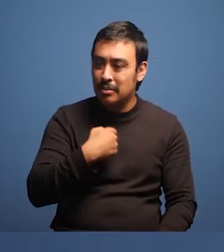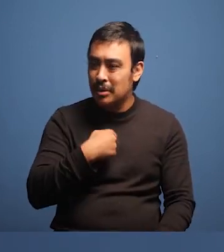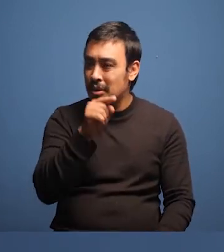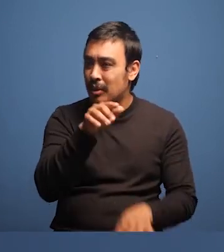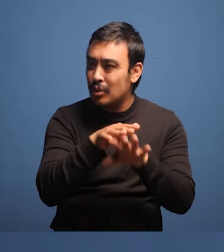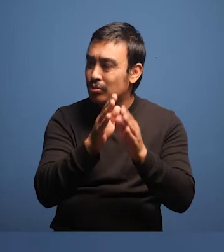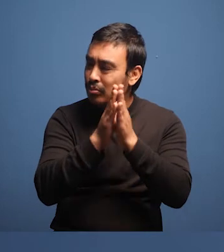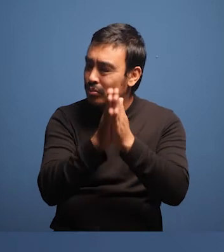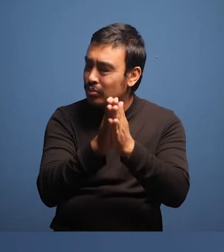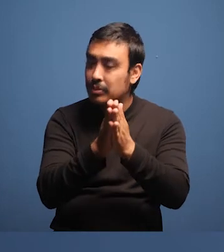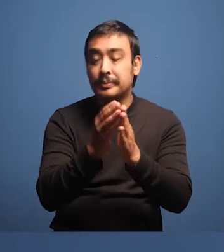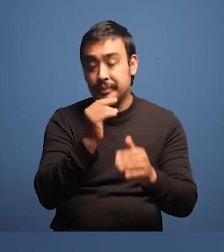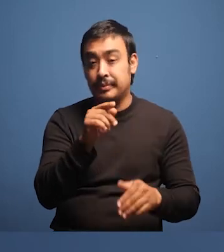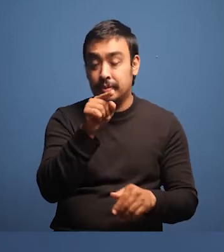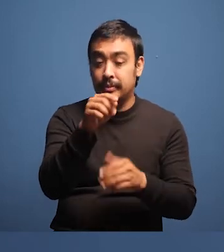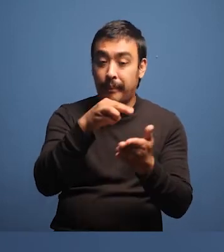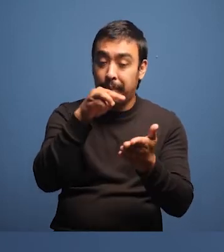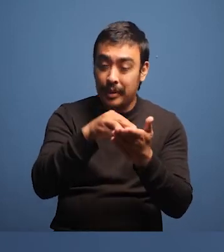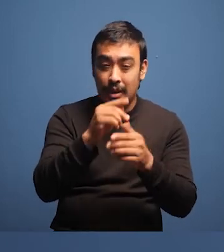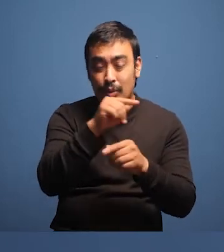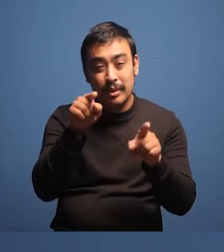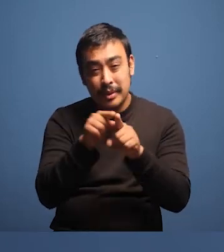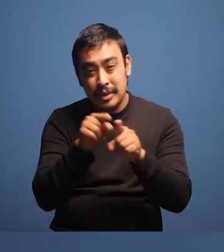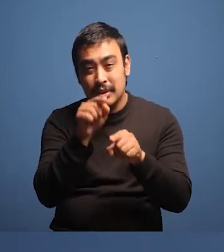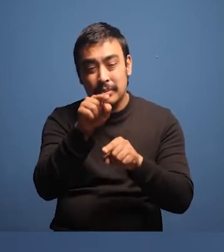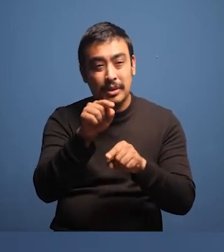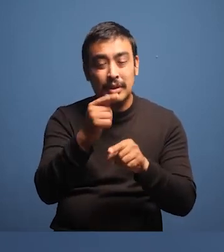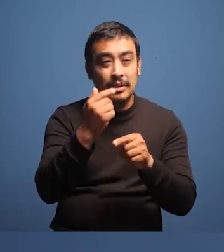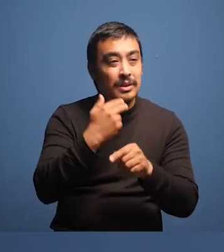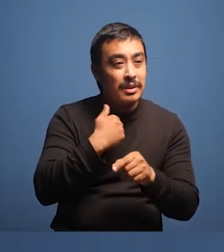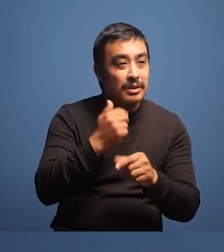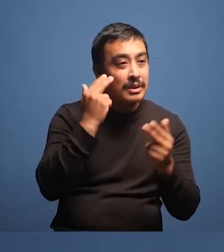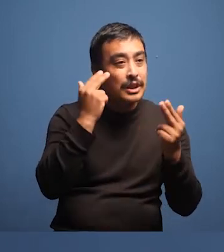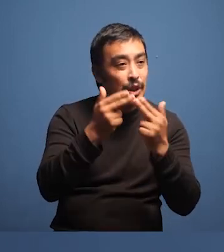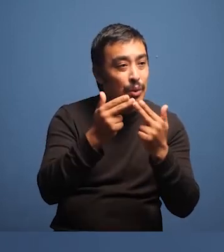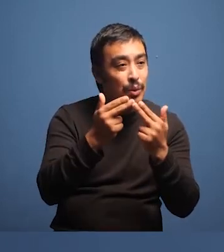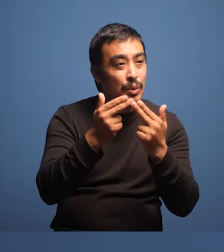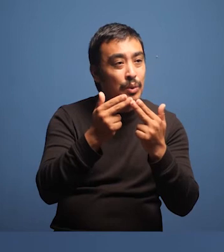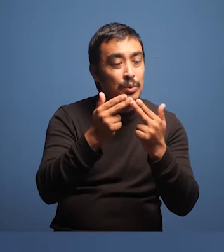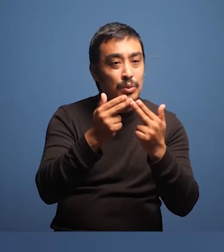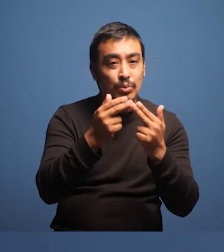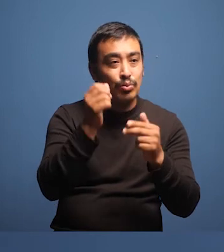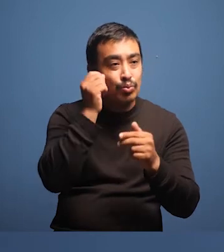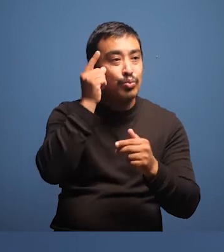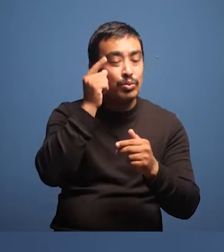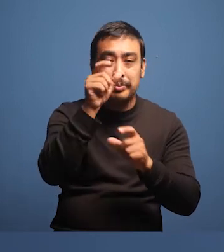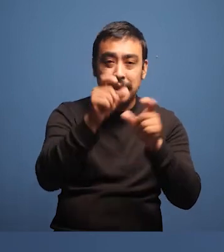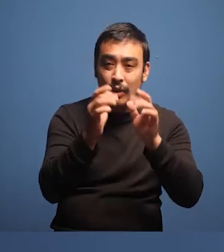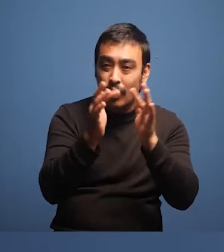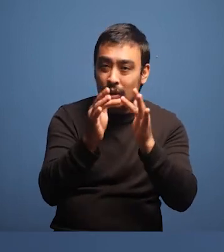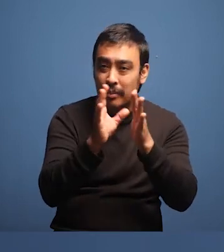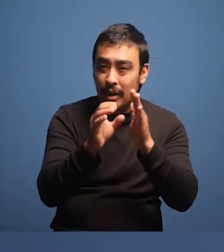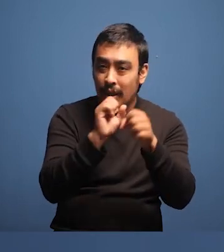के अनुरोध गर्न चाहेँ भने तपाईँहरूमध्ये कसैलाई पनि या फिर तपाईँहरूले चिनेको जानेको कोही व्यक्तिलाई पनि त्यस्तो अनलाइन ह्यारासमेन्टको शिकार